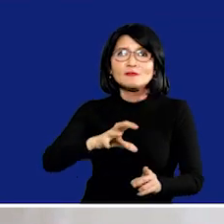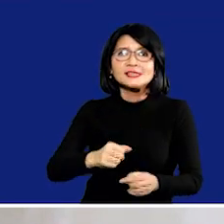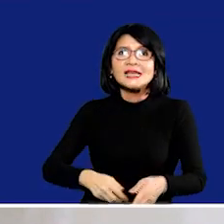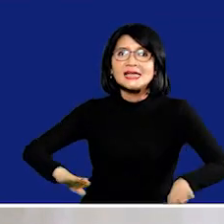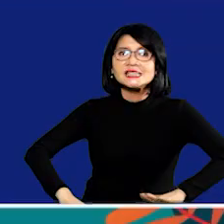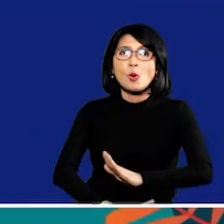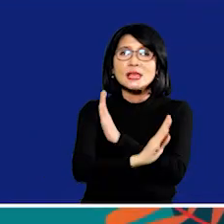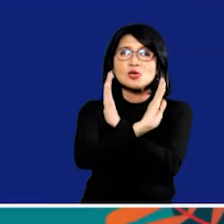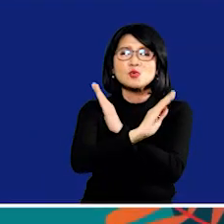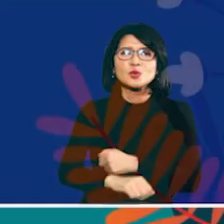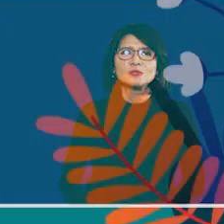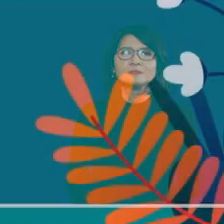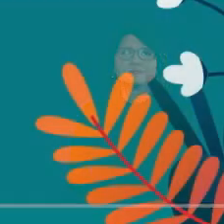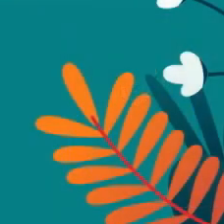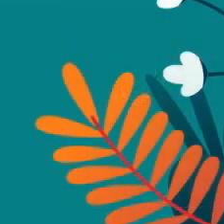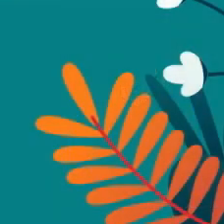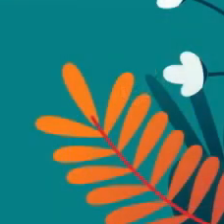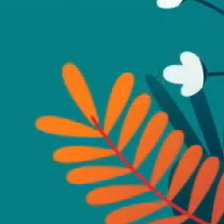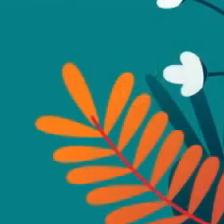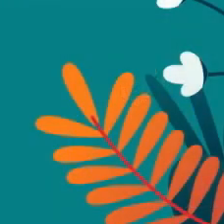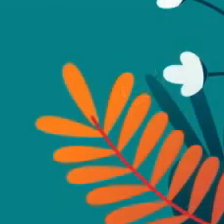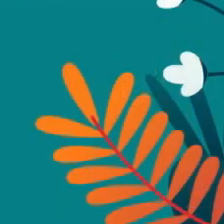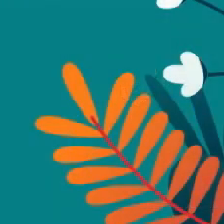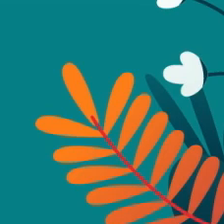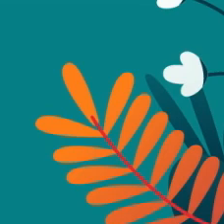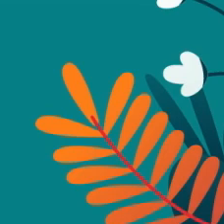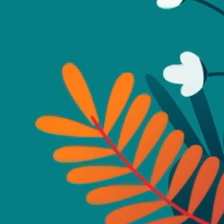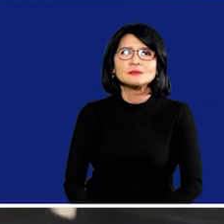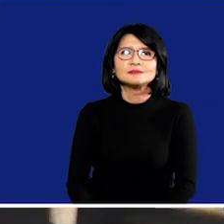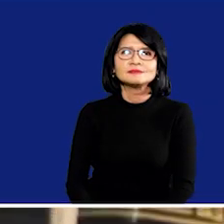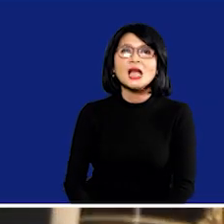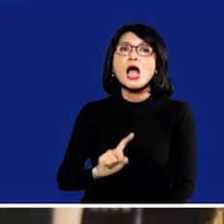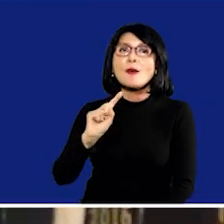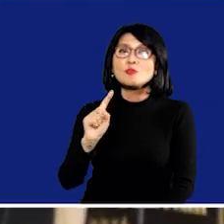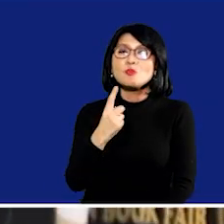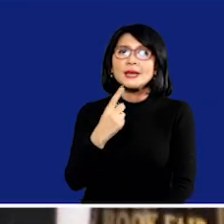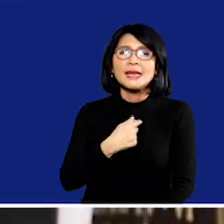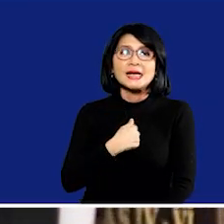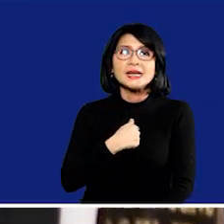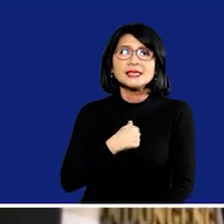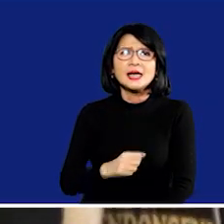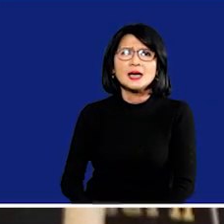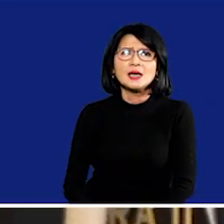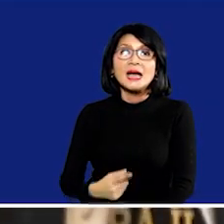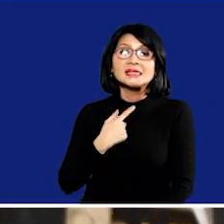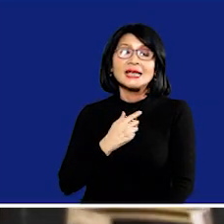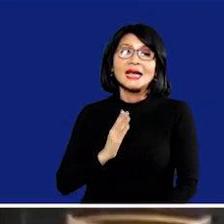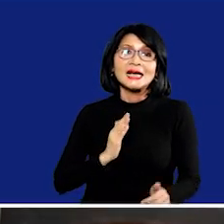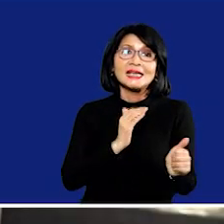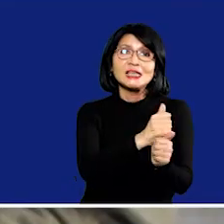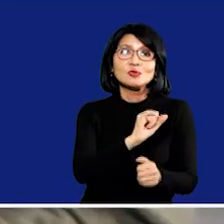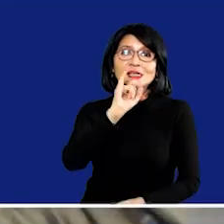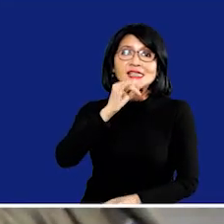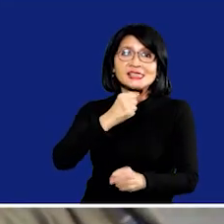Jawa Timur. Jadi awalnya saya kan